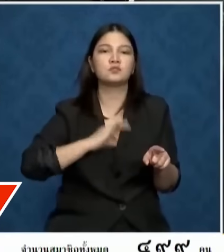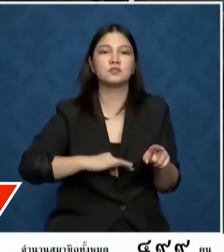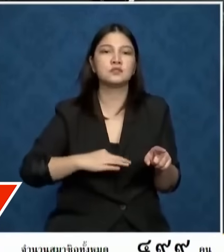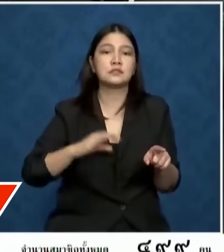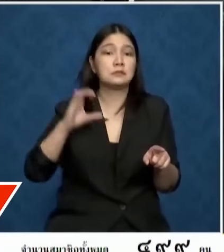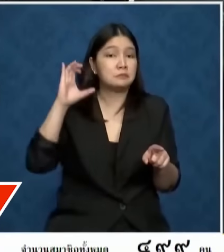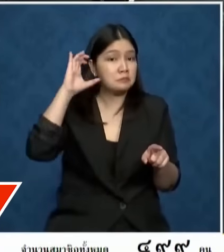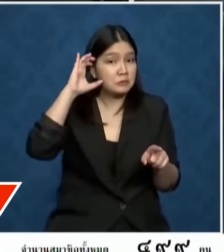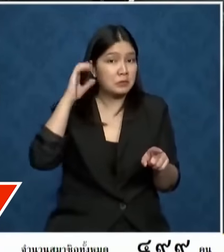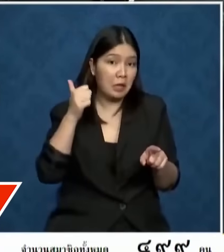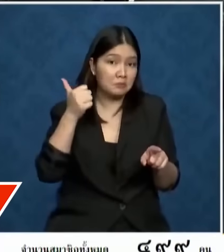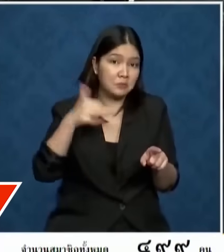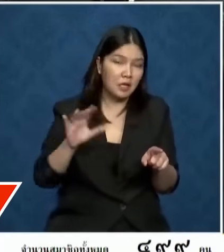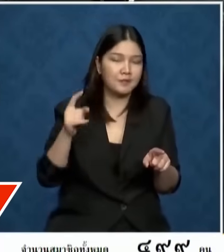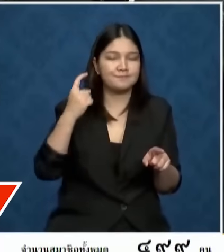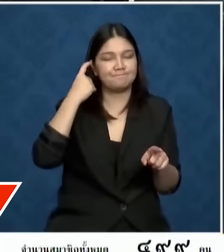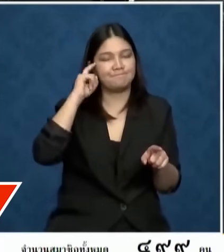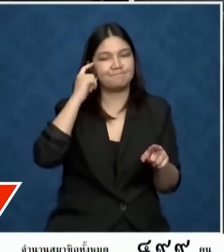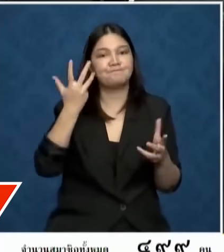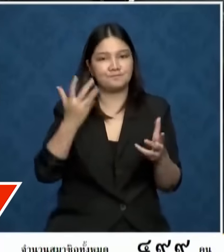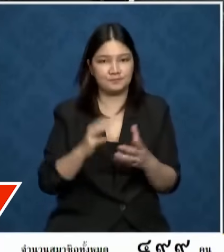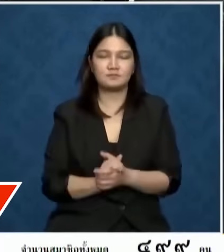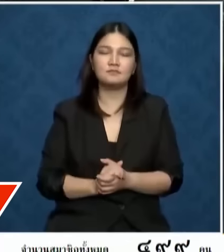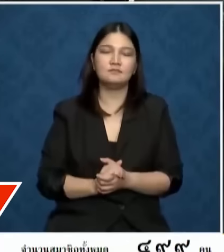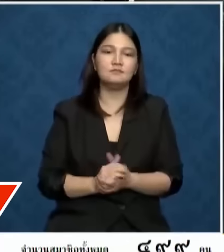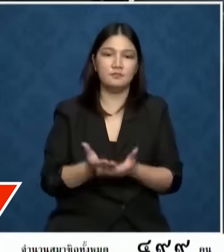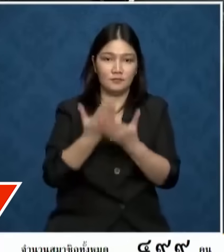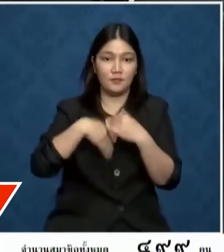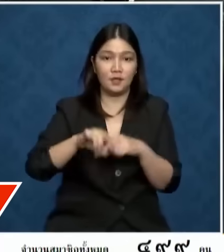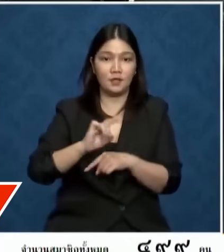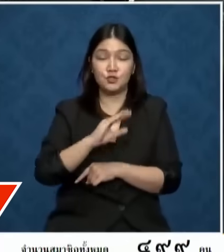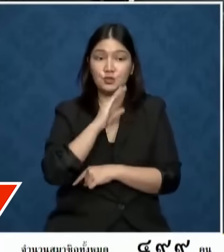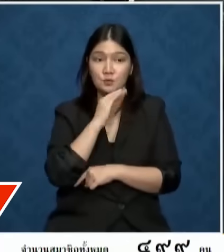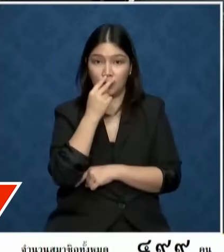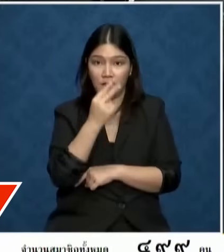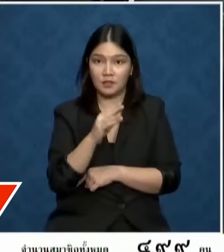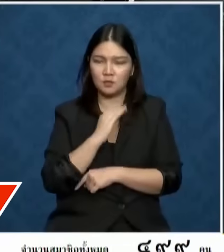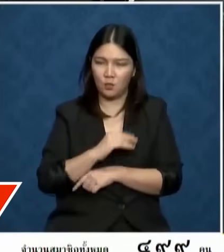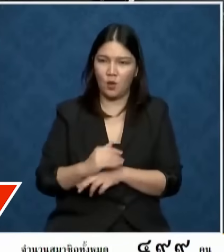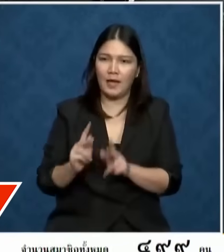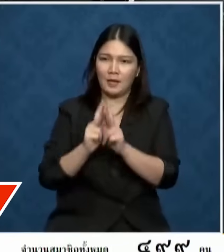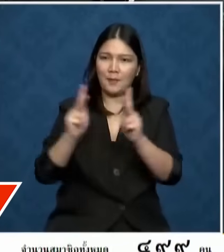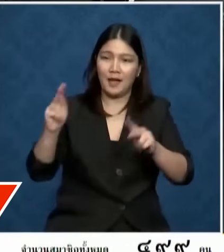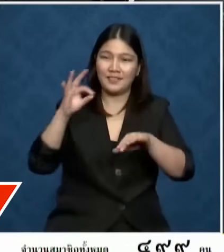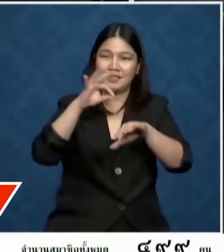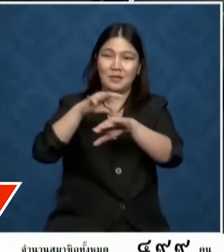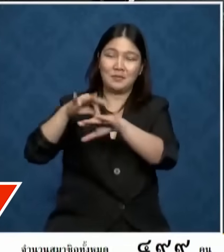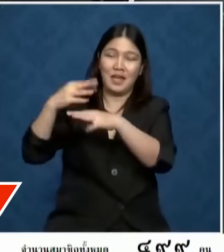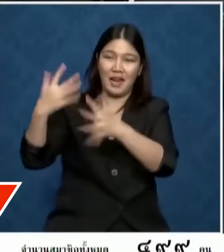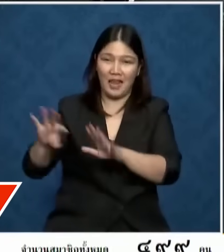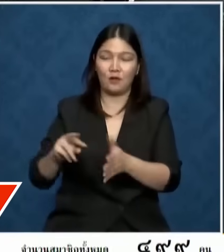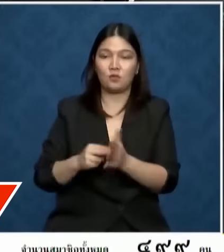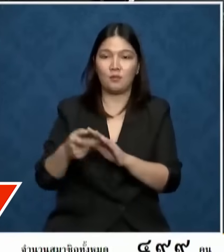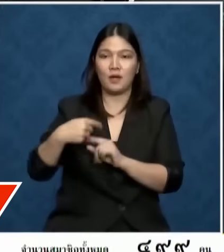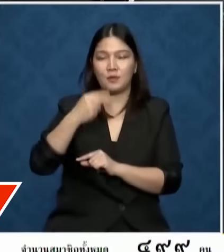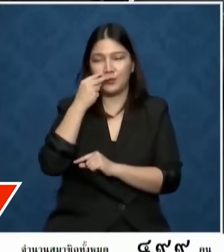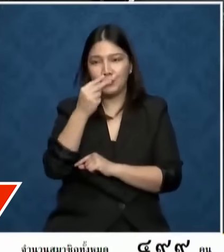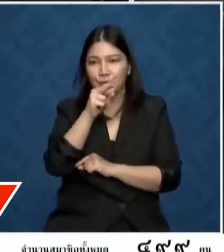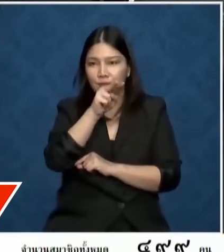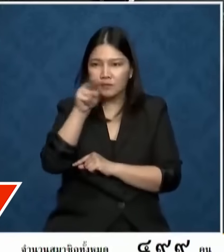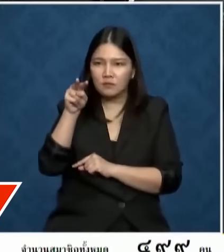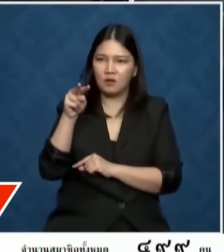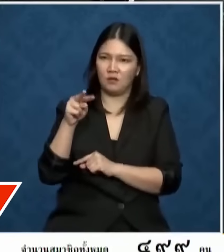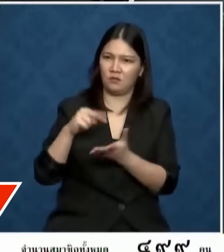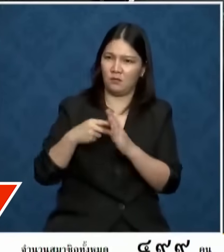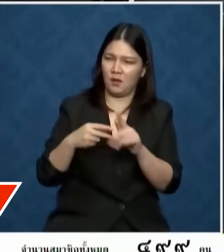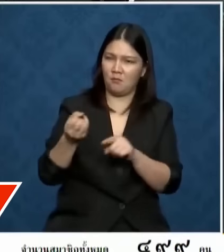ความน่าเชื่อถืออย่างไรและสามารถดำเนินการเอาผิดต่อคณะกรรมการตรวจสอบวินัยภายในของ